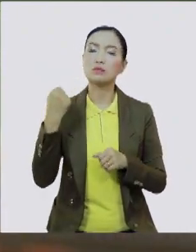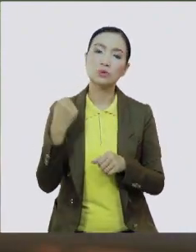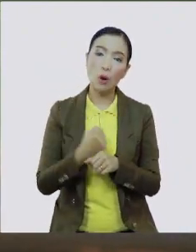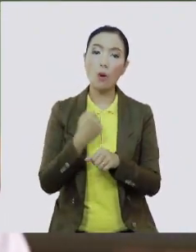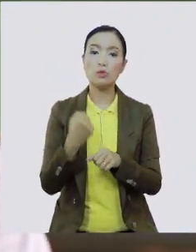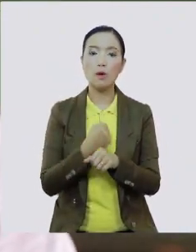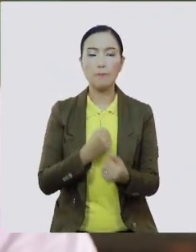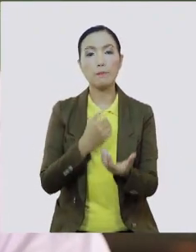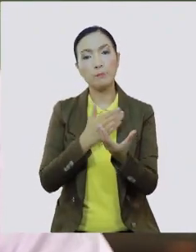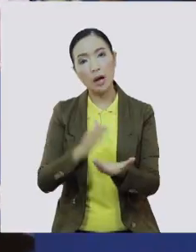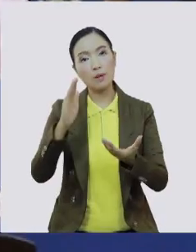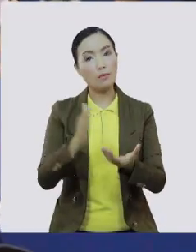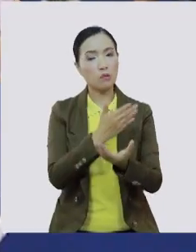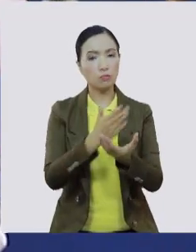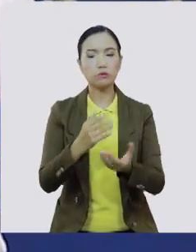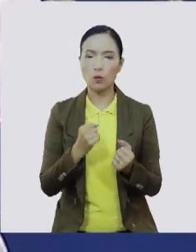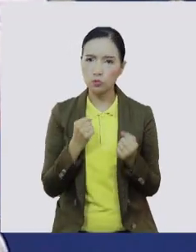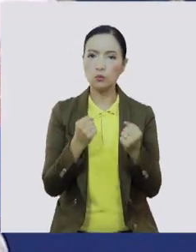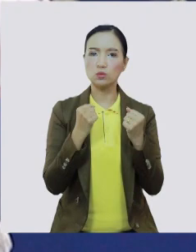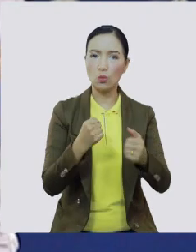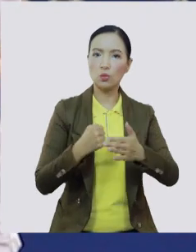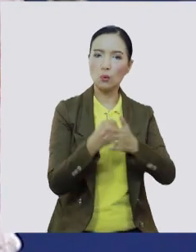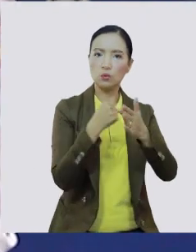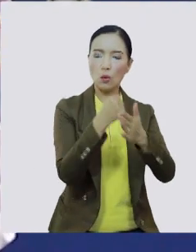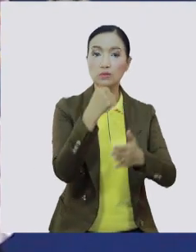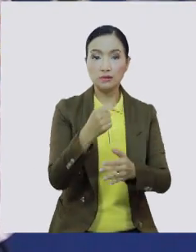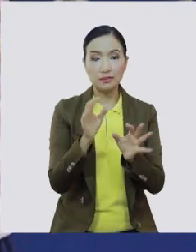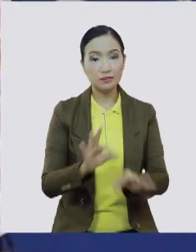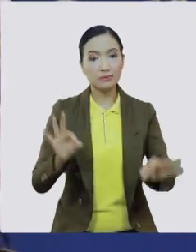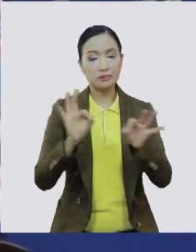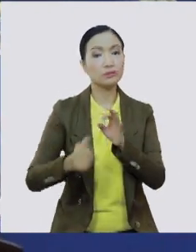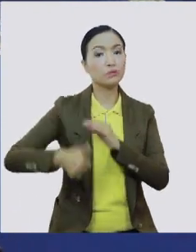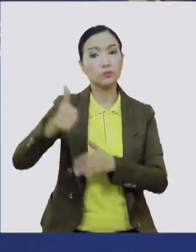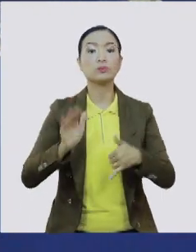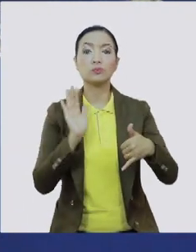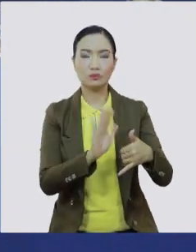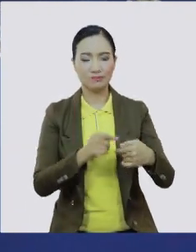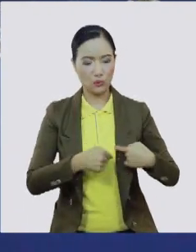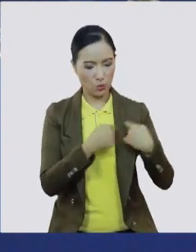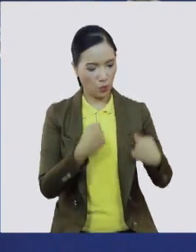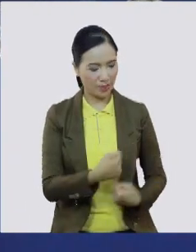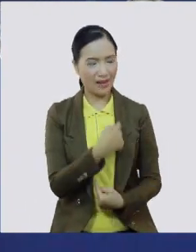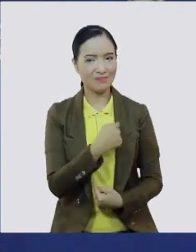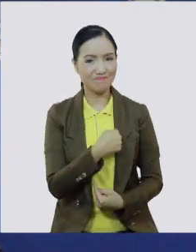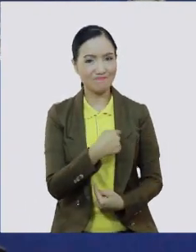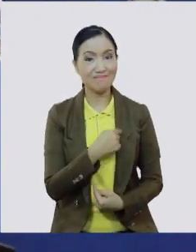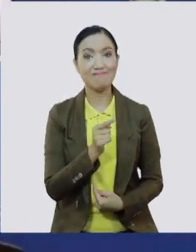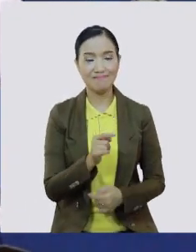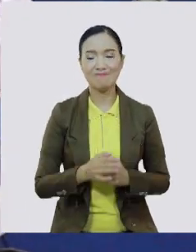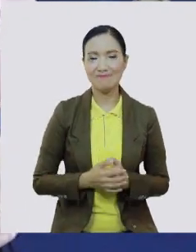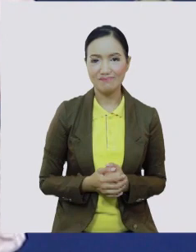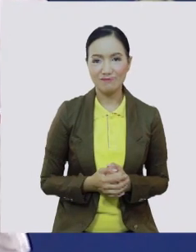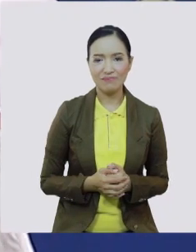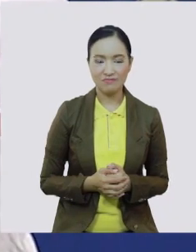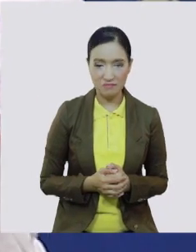อมด้วยความรู้สึกว่าต้องสู้นะครับและสิ่งที่สำคัญที่สุดของคุณหนึ่งก็คือหัวใจนั่นเองนะครับเรื่องราว